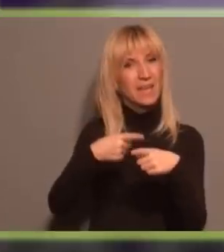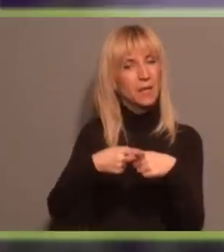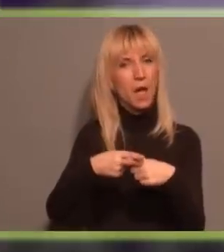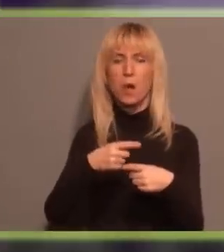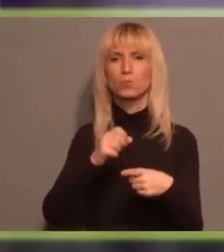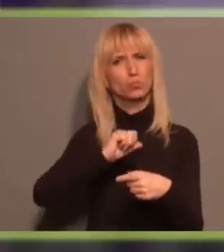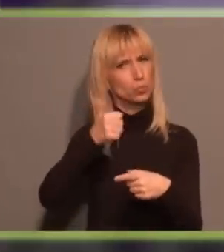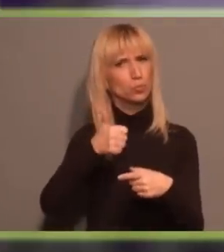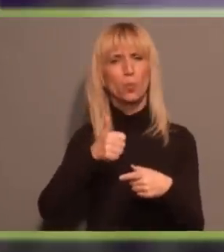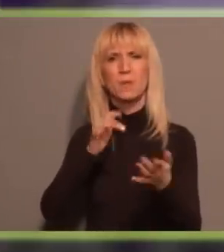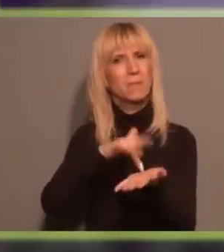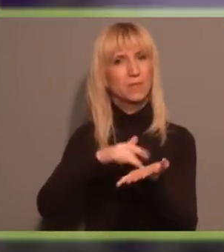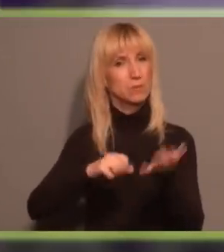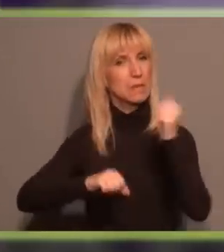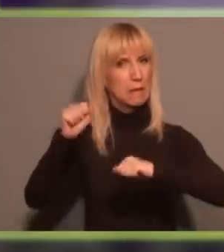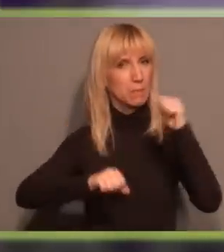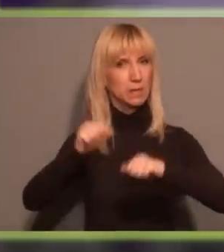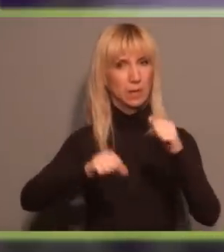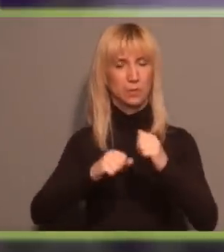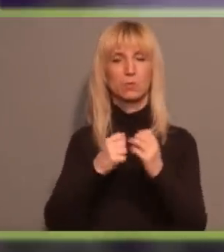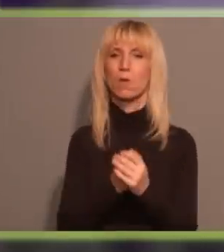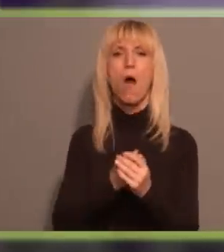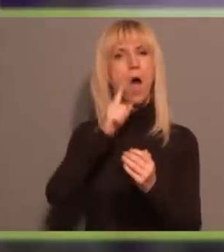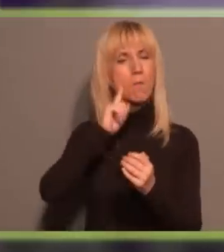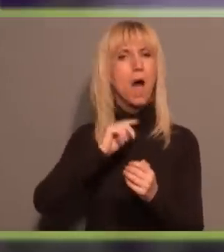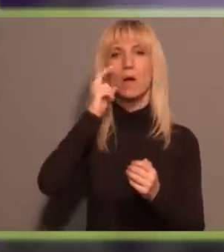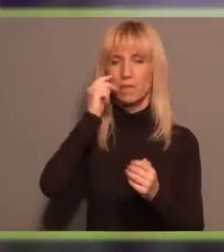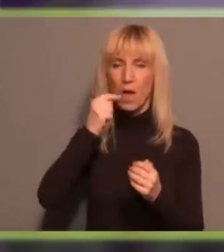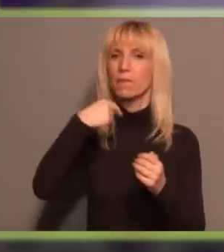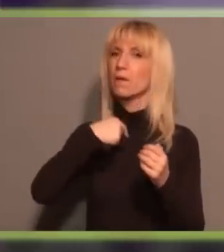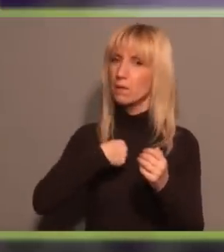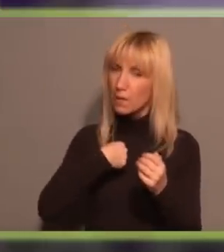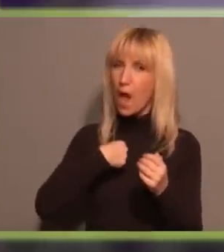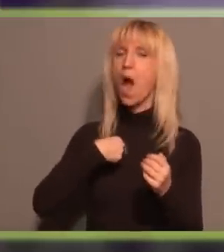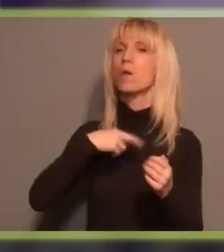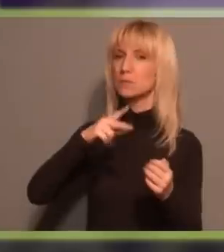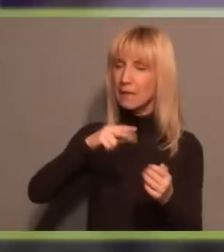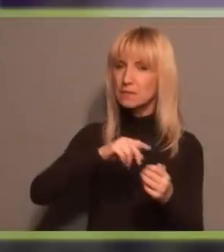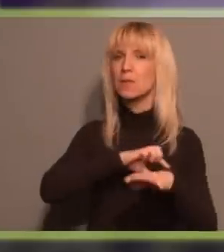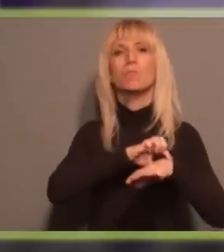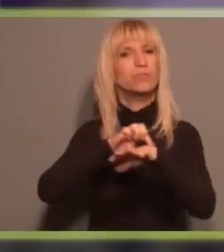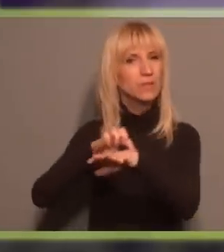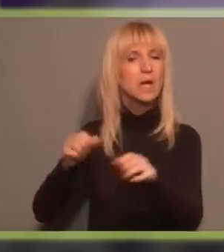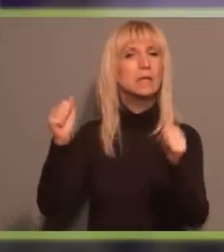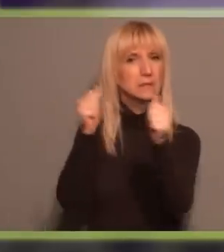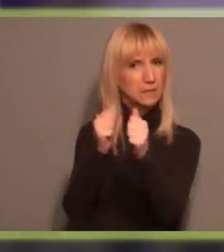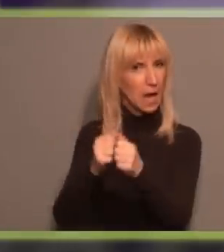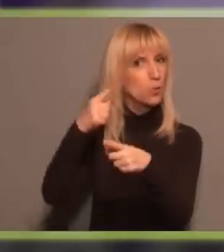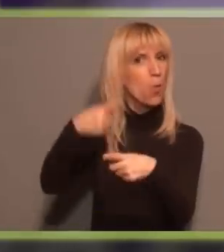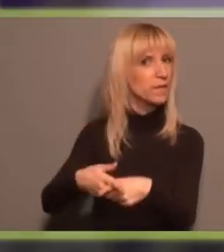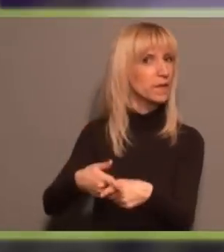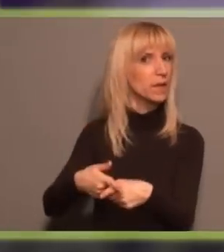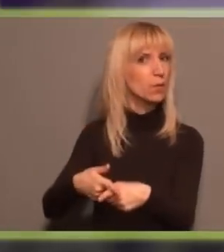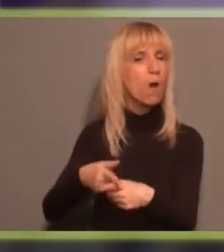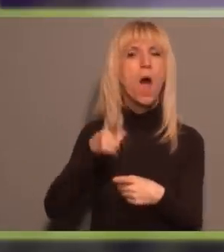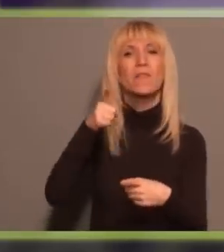za rehabilitaciju. I tako je bio mama i ja i tata. Prvo smo pokupili decu, pa onda smo otišli u